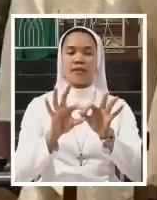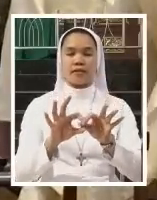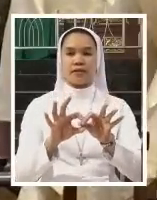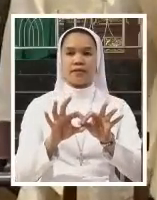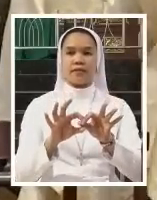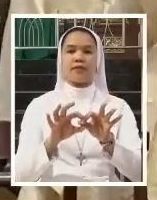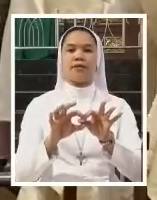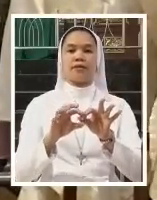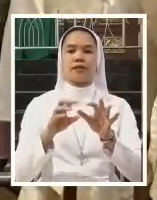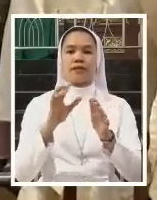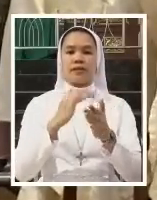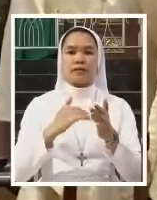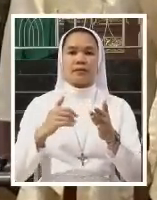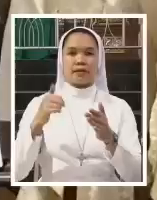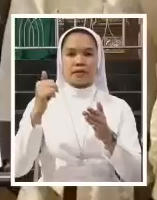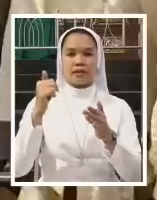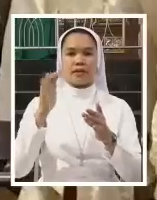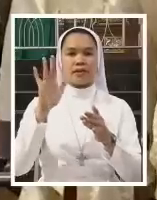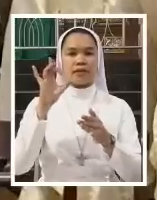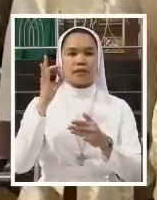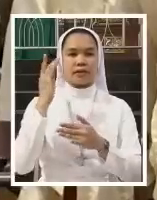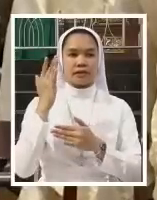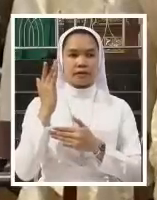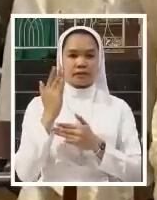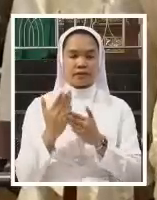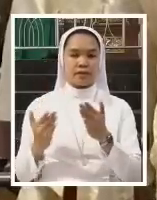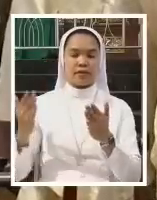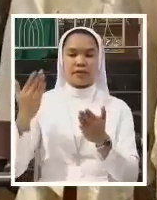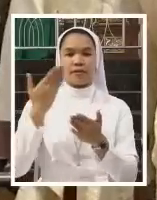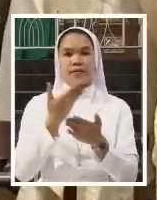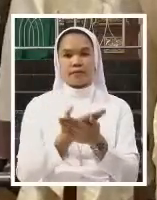inining oro kadakulang balaog na maabot.